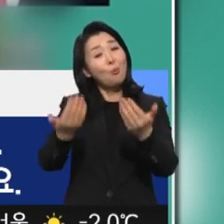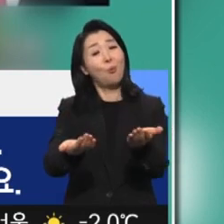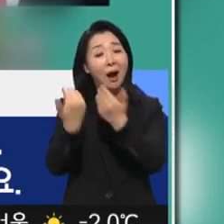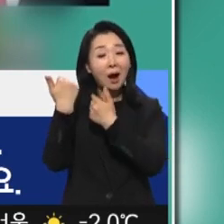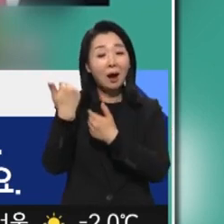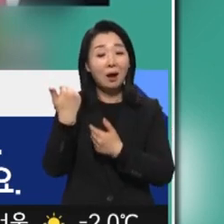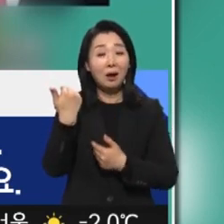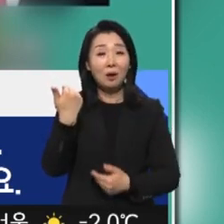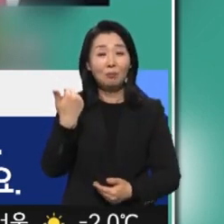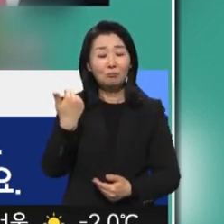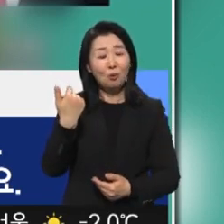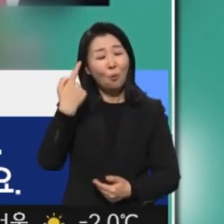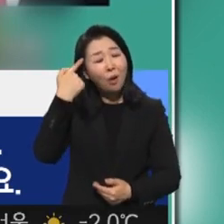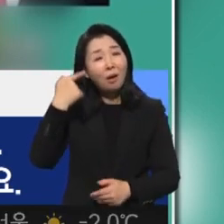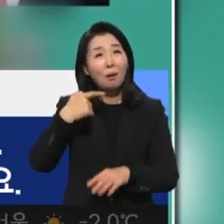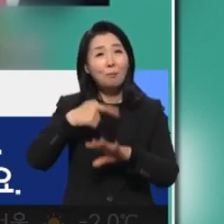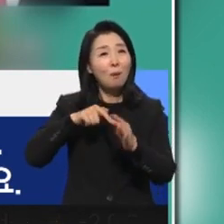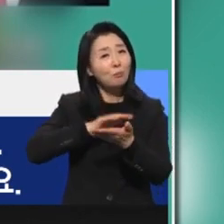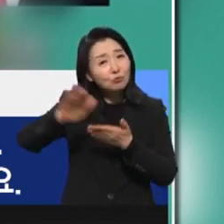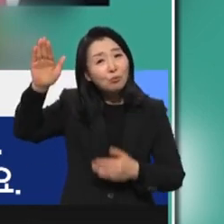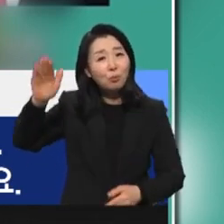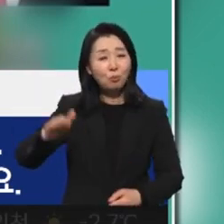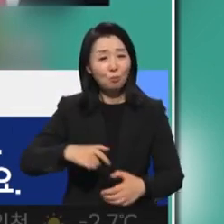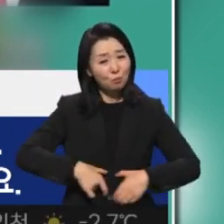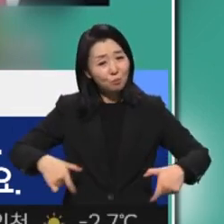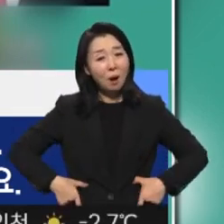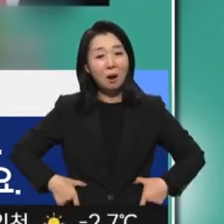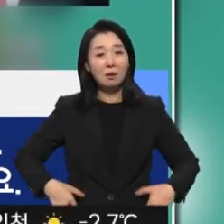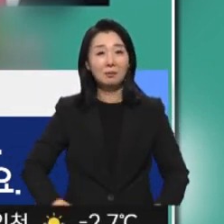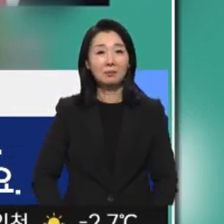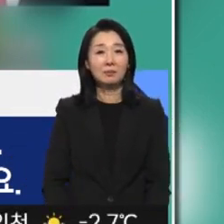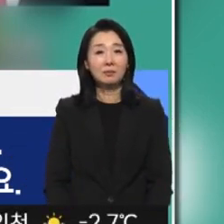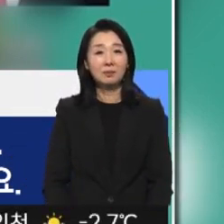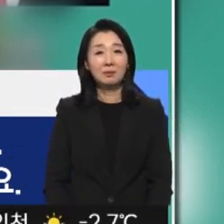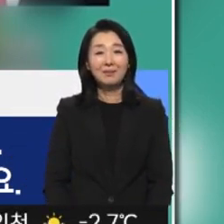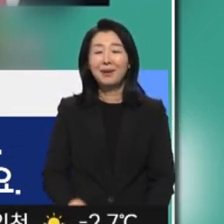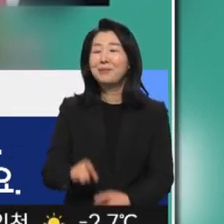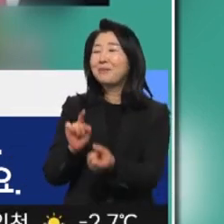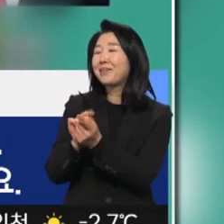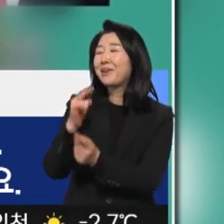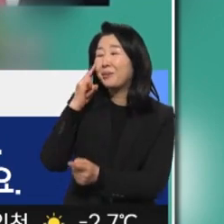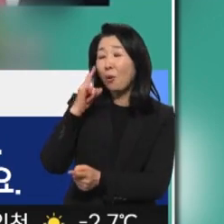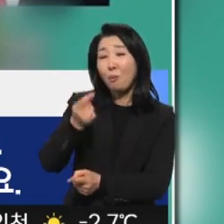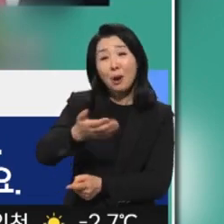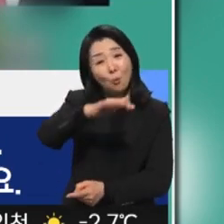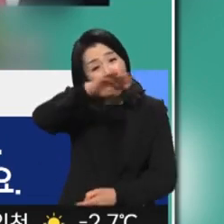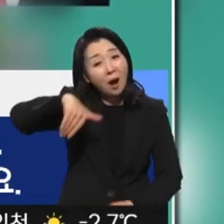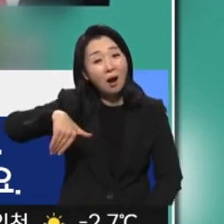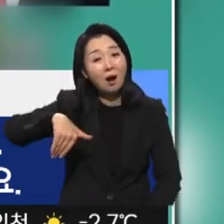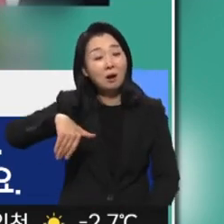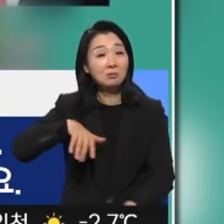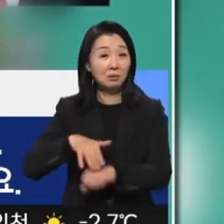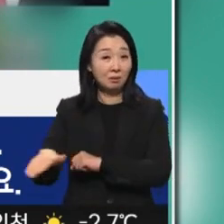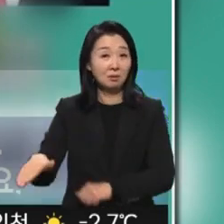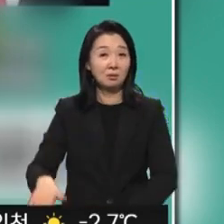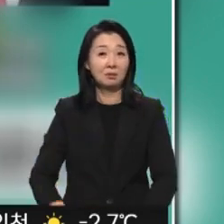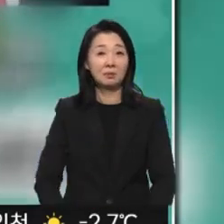예. 접근하시거든요. 예. 통이 크세요. 그래서 한번 뵙겠습니다만 빨리 와라. 이런